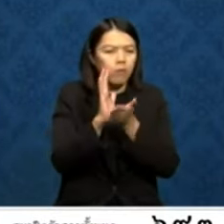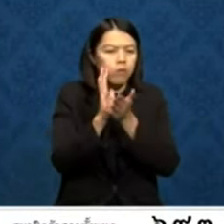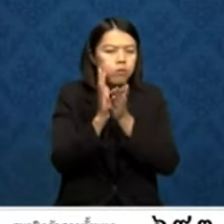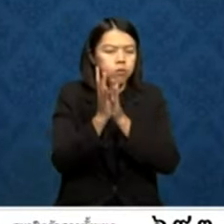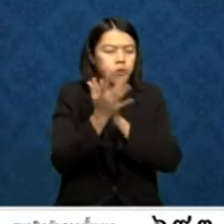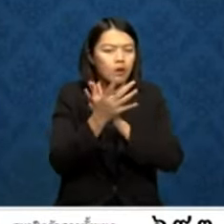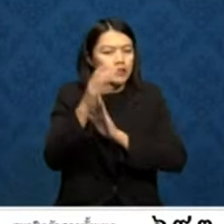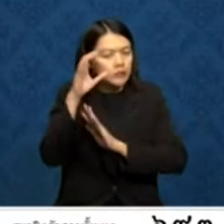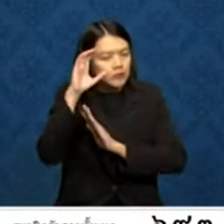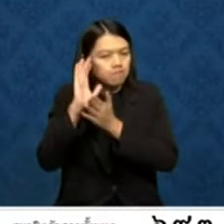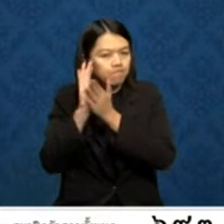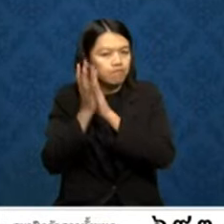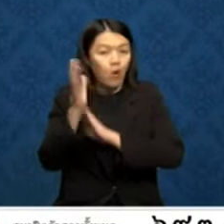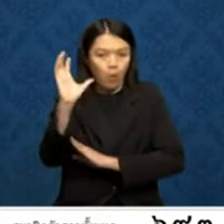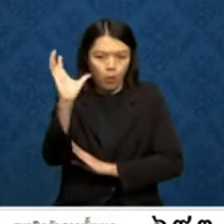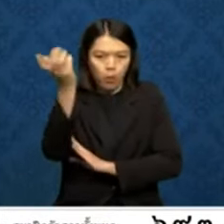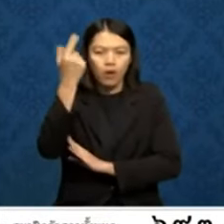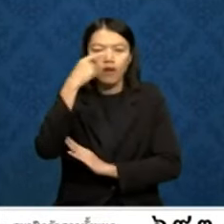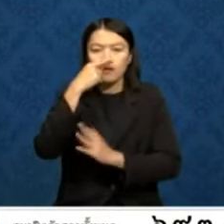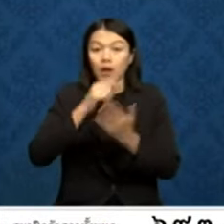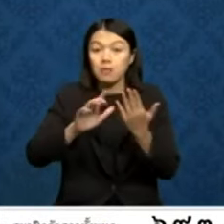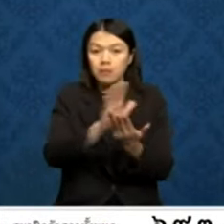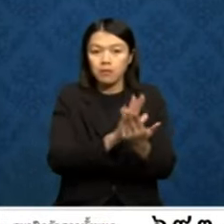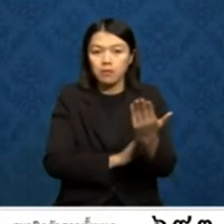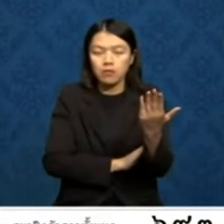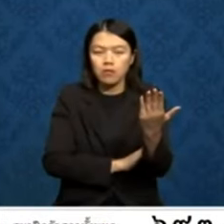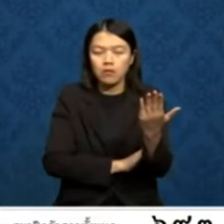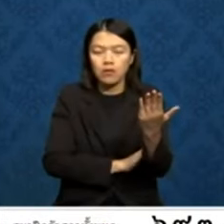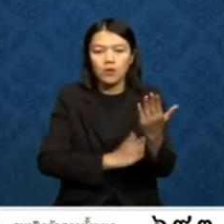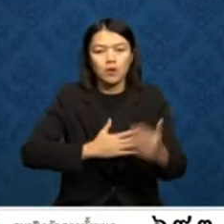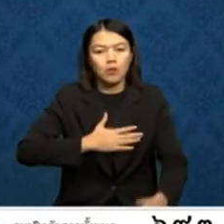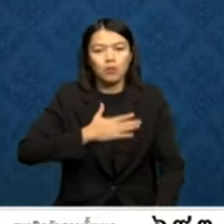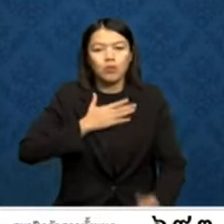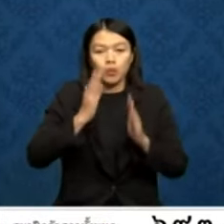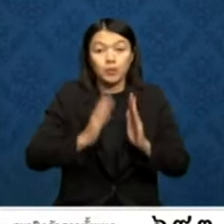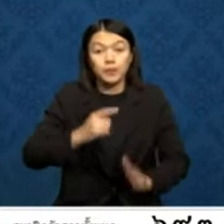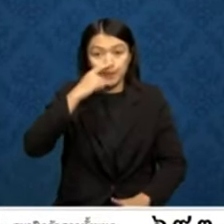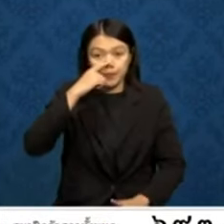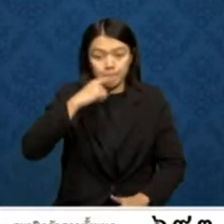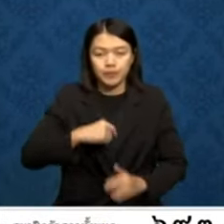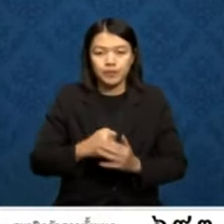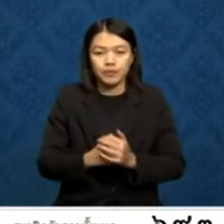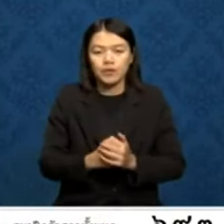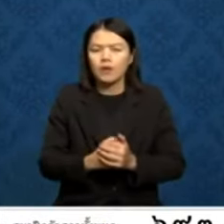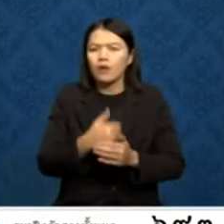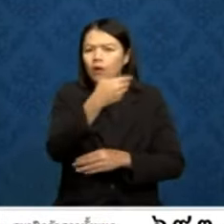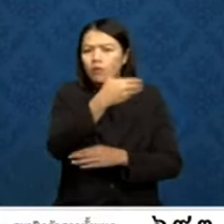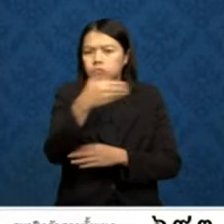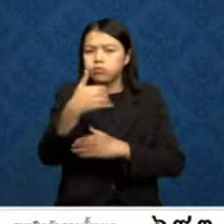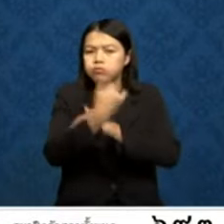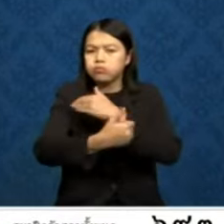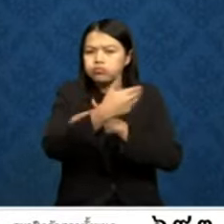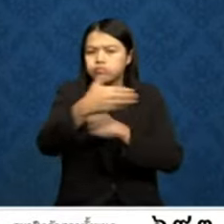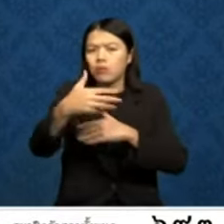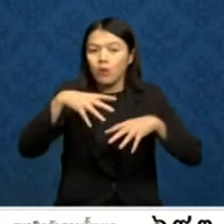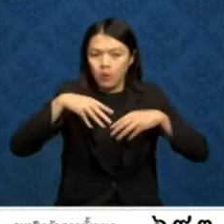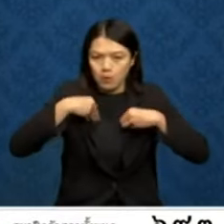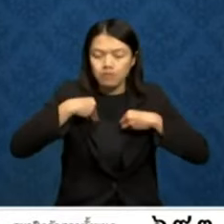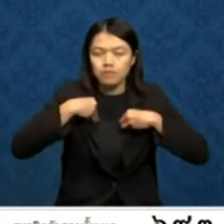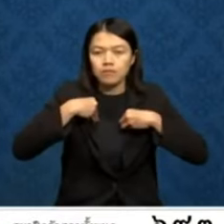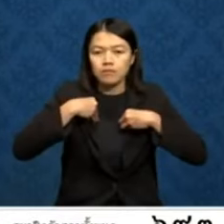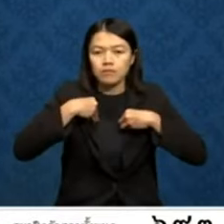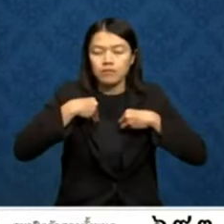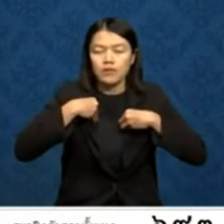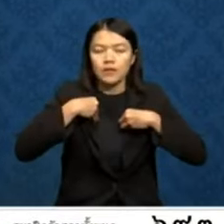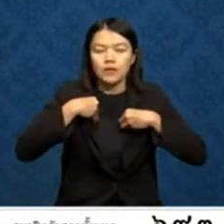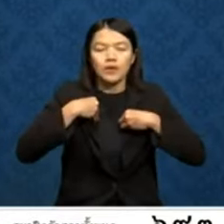ทยและสากลเพื่อให้ประเทศไทยเป็นความภูมิใจของคนไทยที่นานาประเทศให้การยอมรับและเ